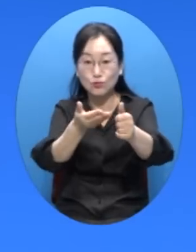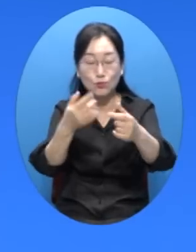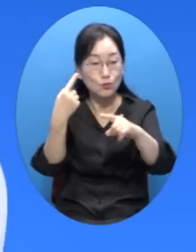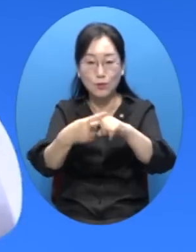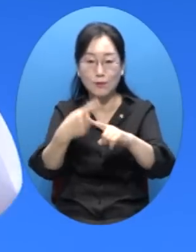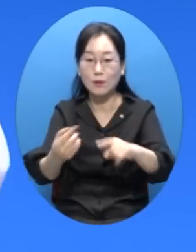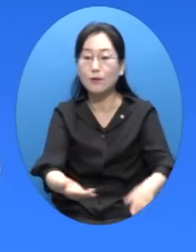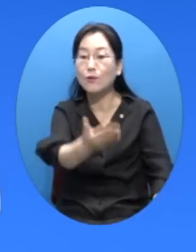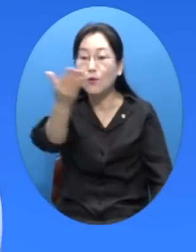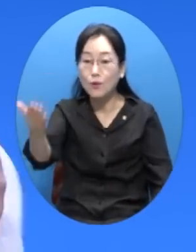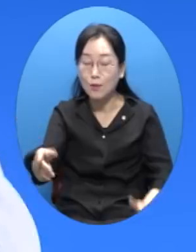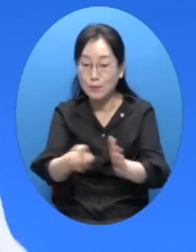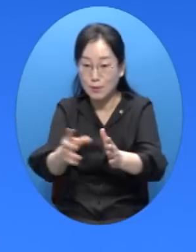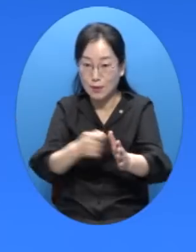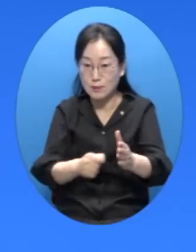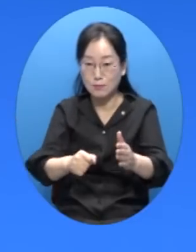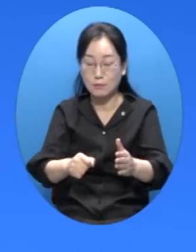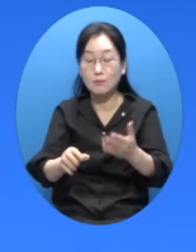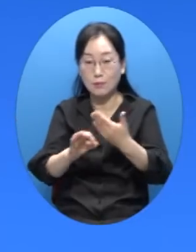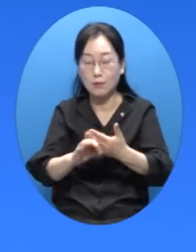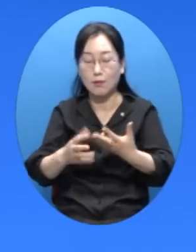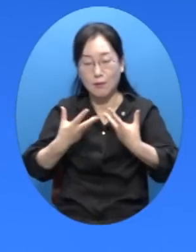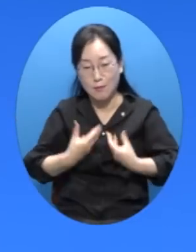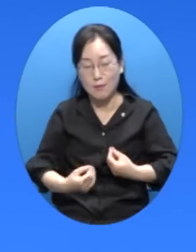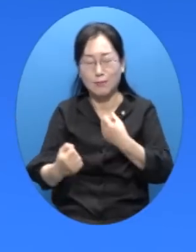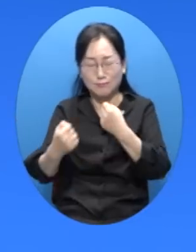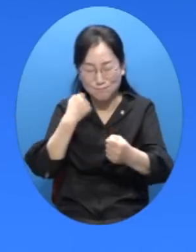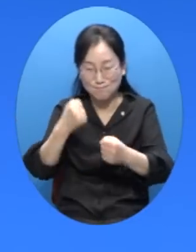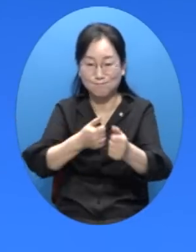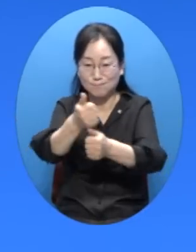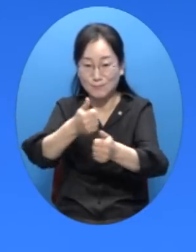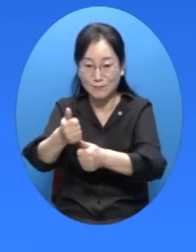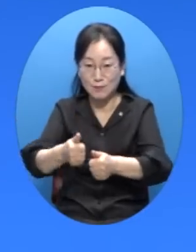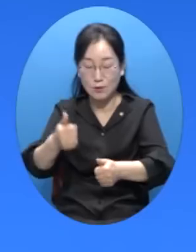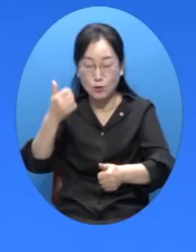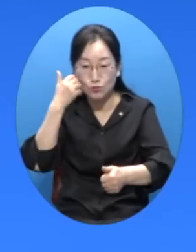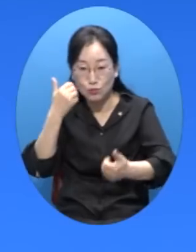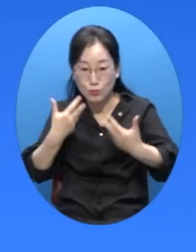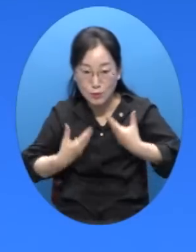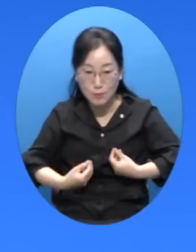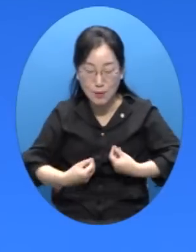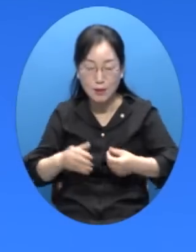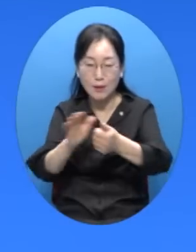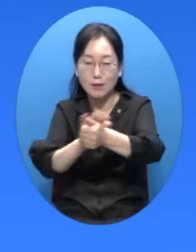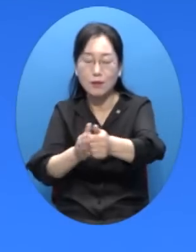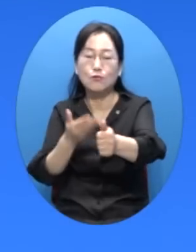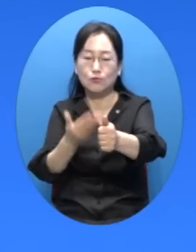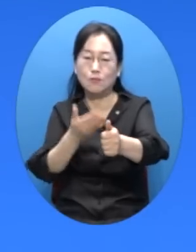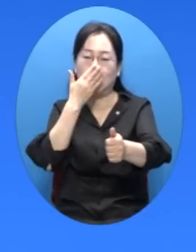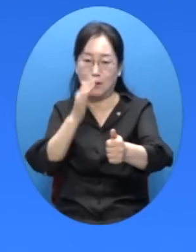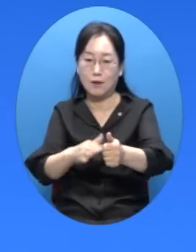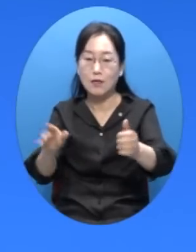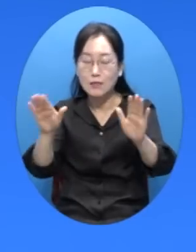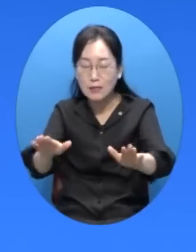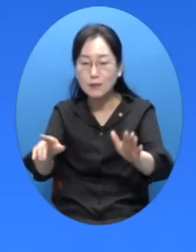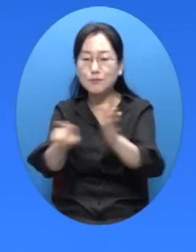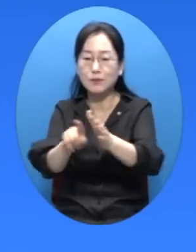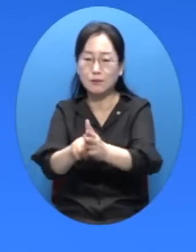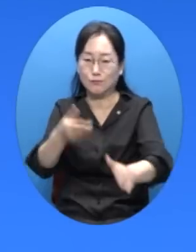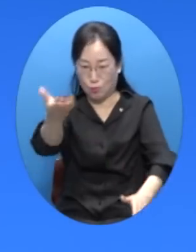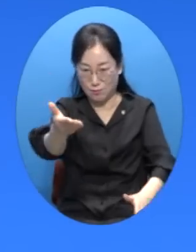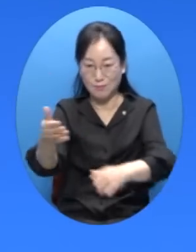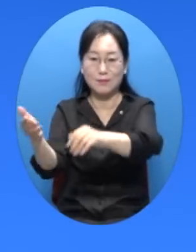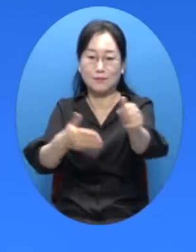나가면 여러분도 여러분 어떤 절망도 이겨내고 여러분 주위에 절망에 사는 사람을 살려낼 수 있습니다. 주님 앞에 이 시간 믿음의 손을 펼치시기